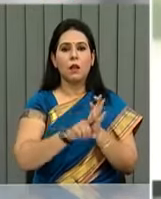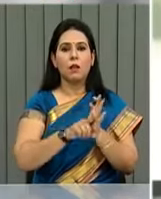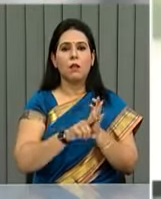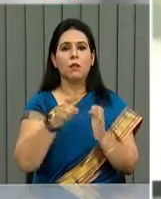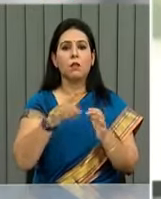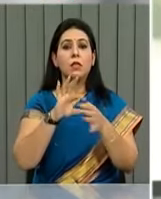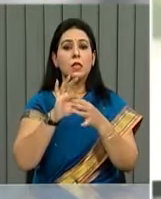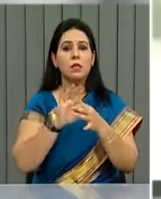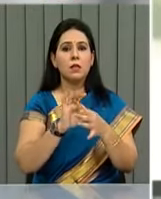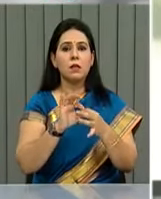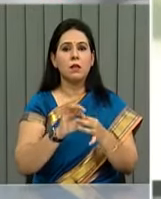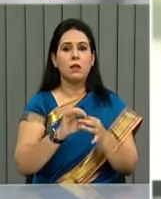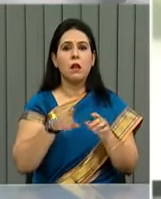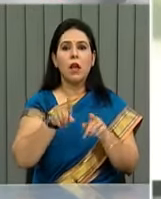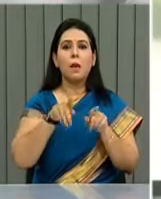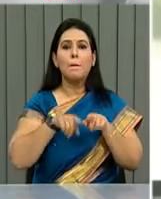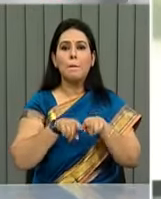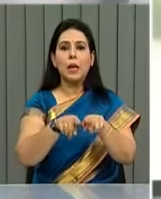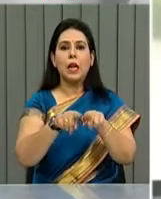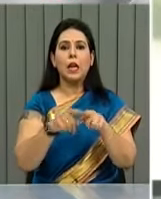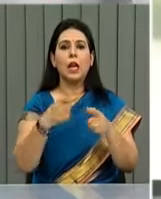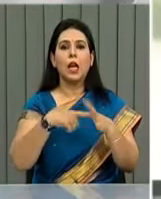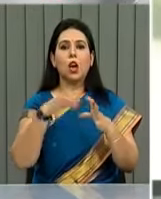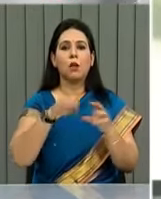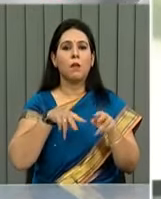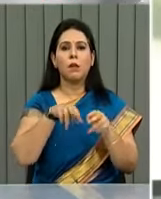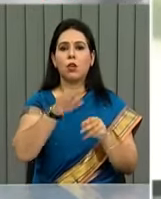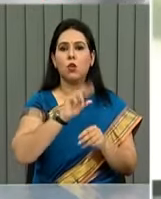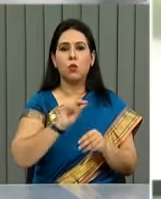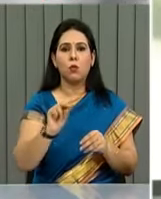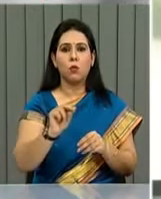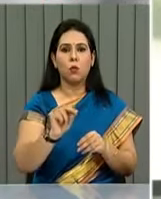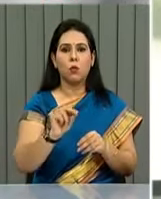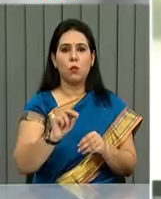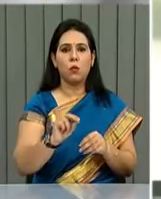उसके संबंध में एक पैरेलल इकोनॉमी ना चले।